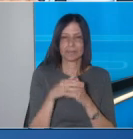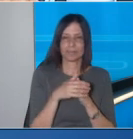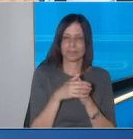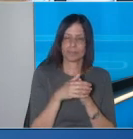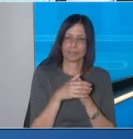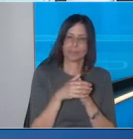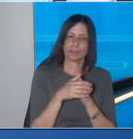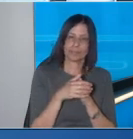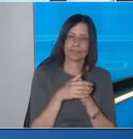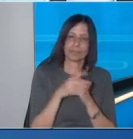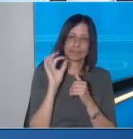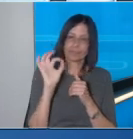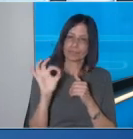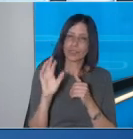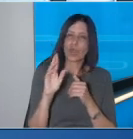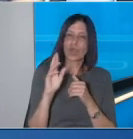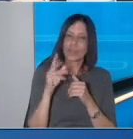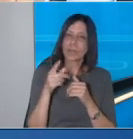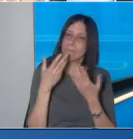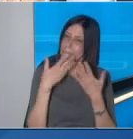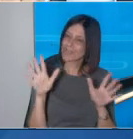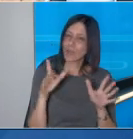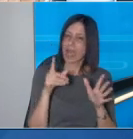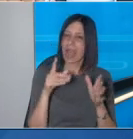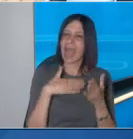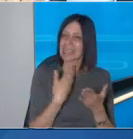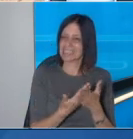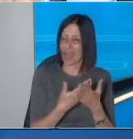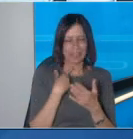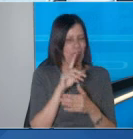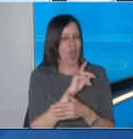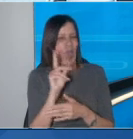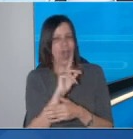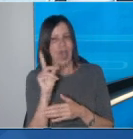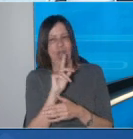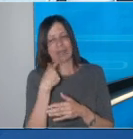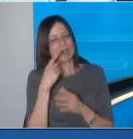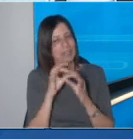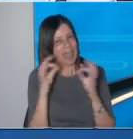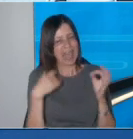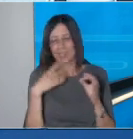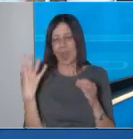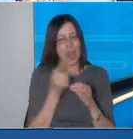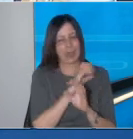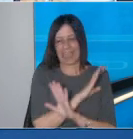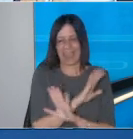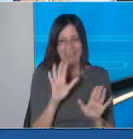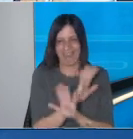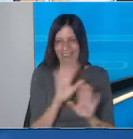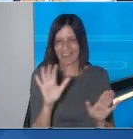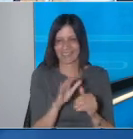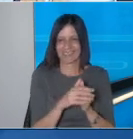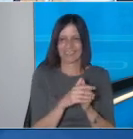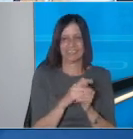אין עדיין בחירות. מבחינתו רונן צור פתוח עדיין להצעות. לא, לא, לא, לא, אני אמרתי מההתחלה שאני לא לוקח. הכל בסדר. לא